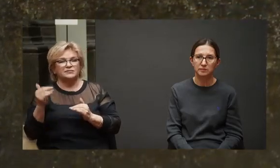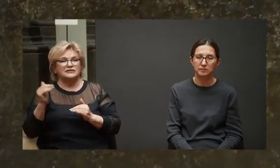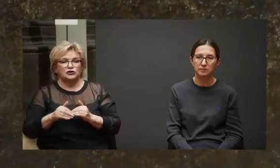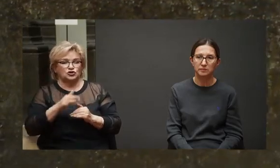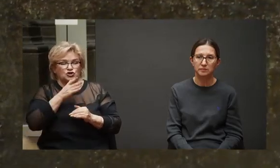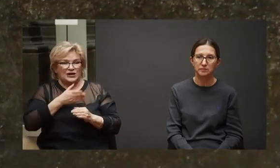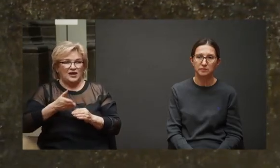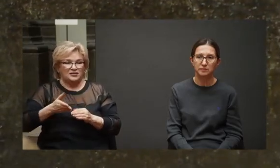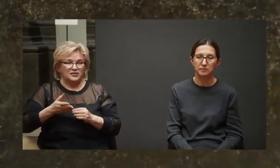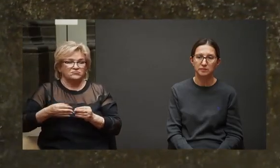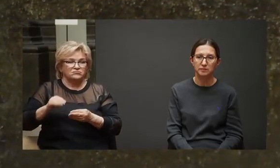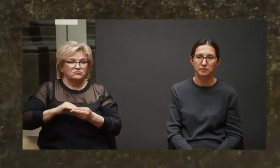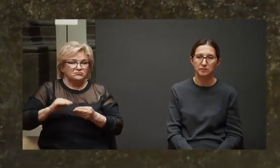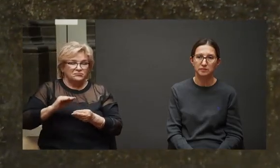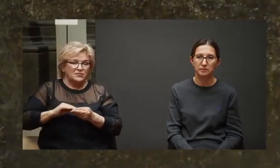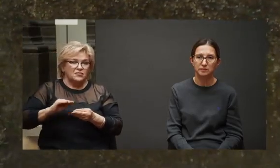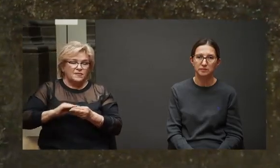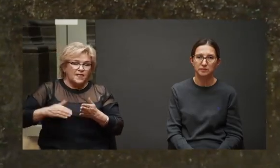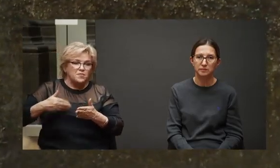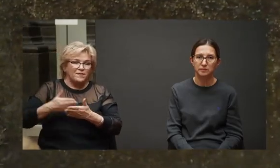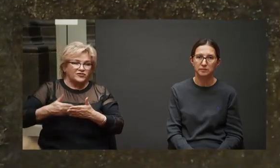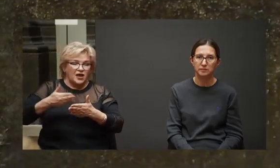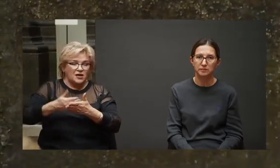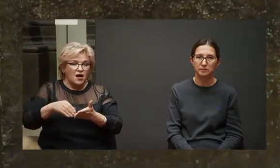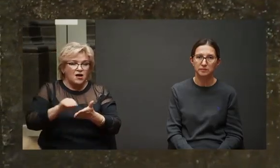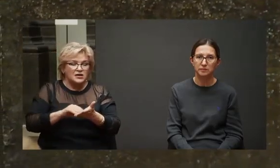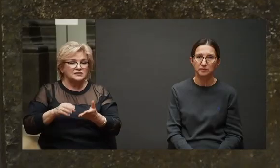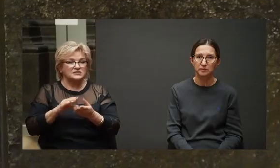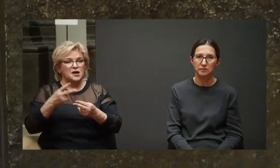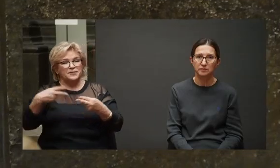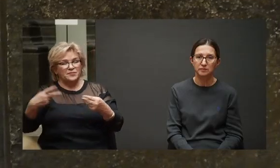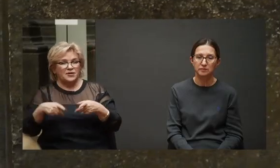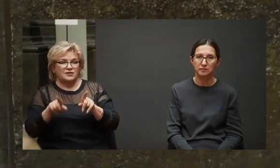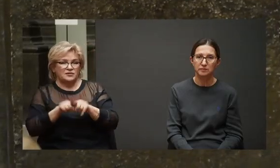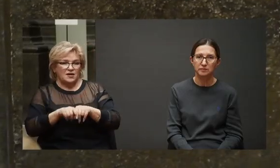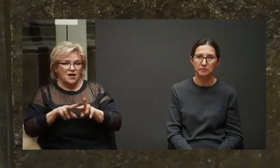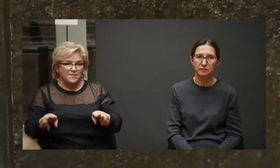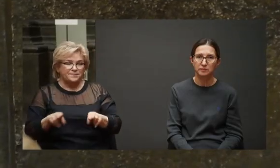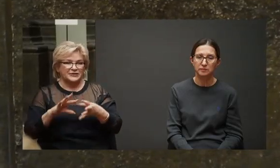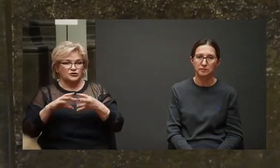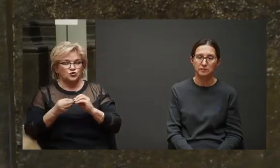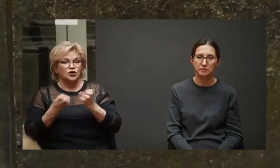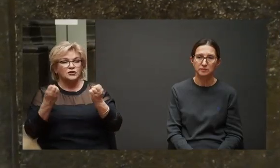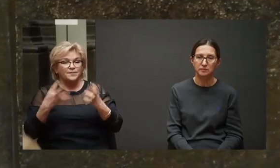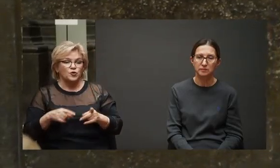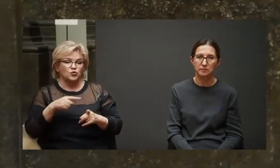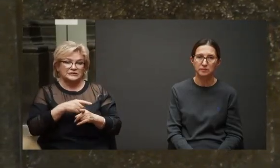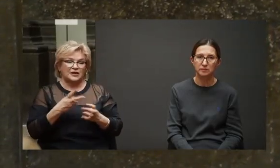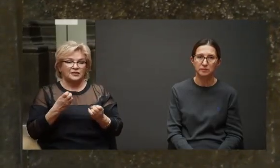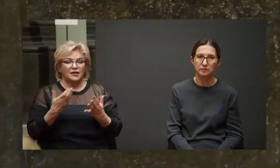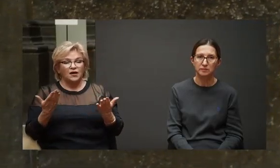лет повторяется, в общем, в ней примерно одинаковые сюжеты, просто